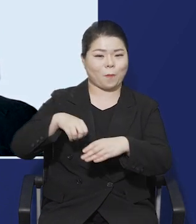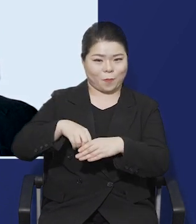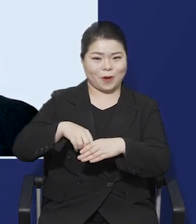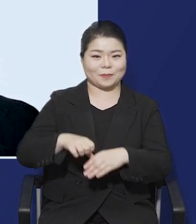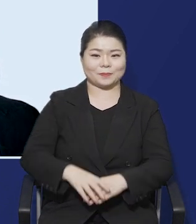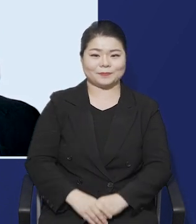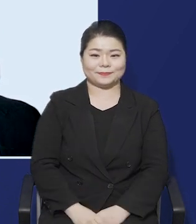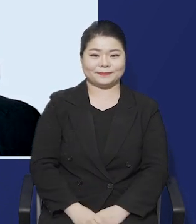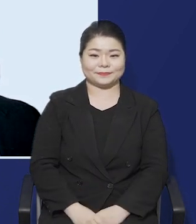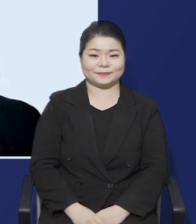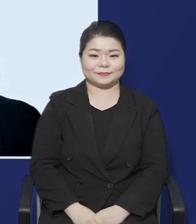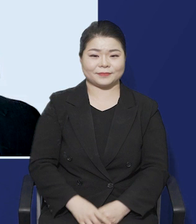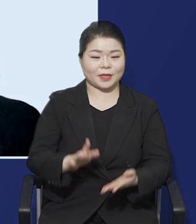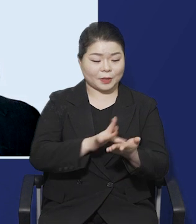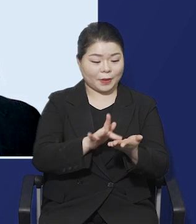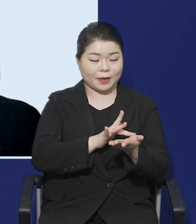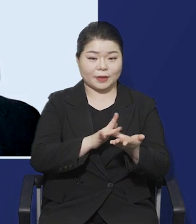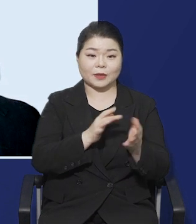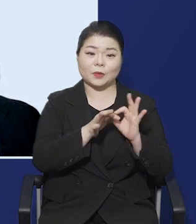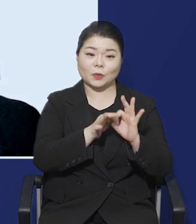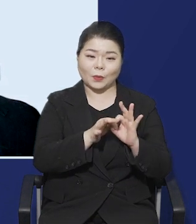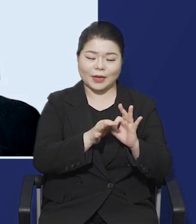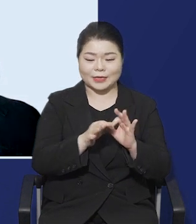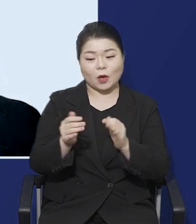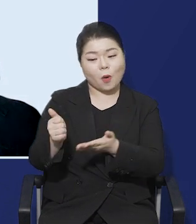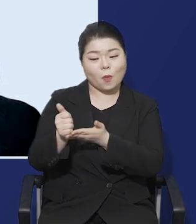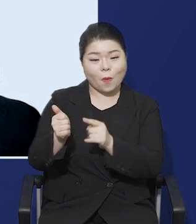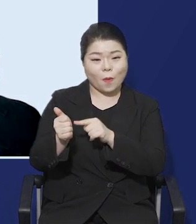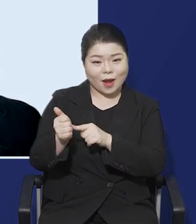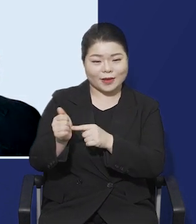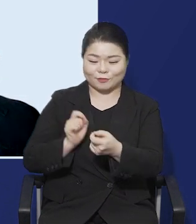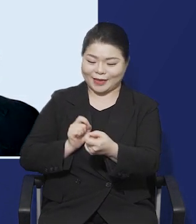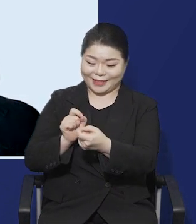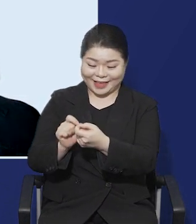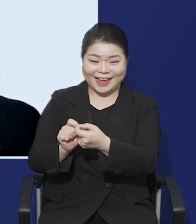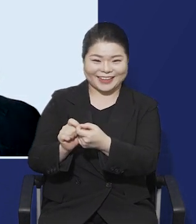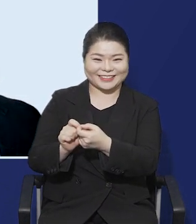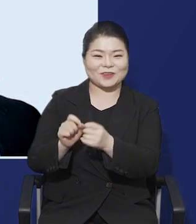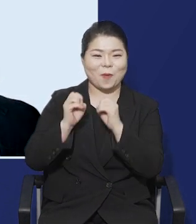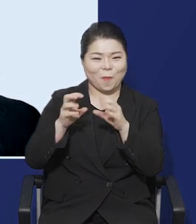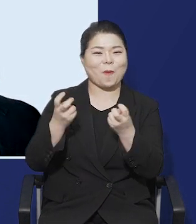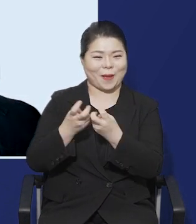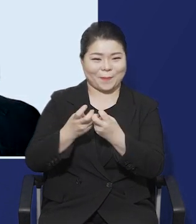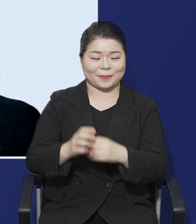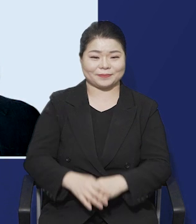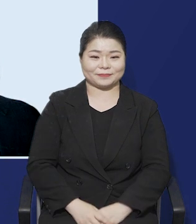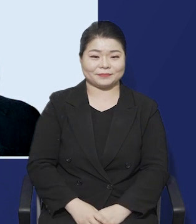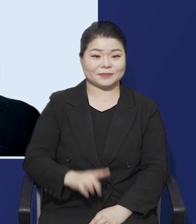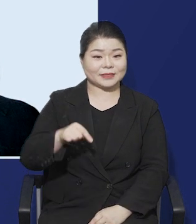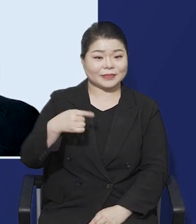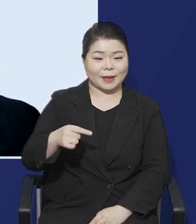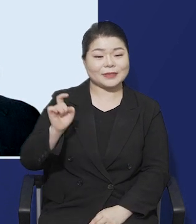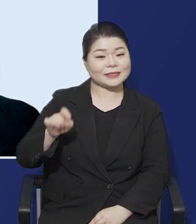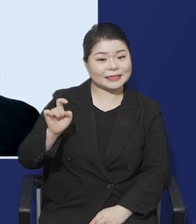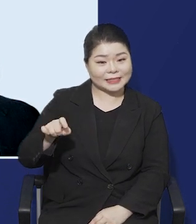있습니다. 이런 모바일 장치를 통해서 사용자에게 다가가는 그런 마케팅 기법이 되겠습니다. 그리고 클릭당 지불